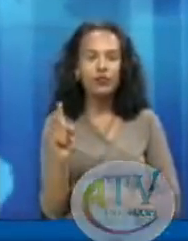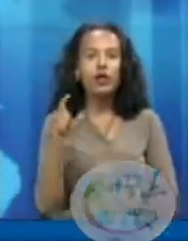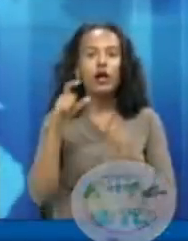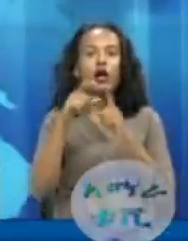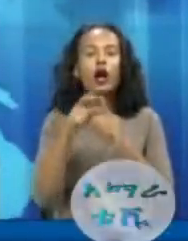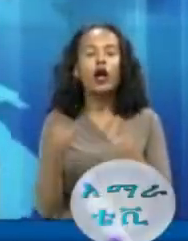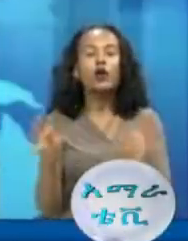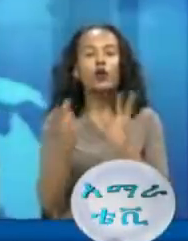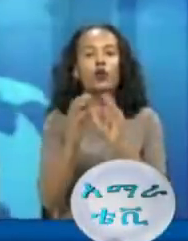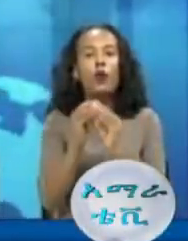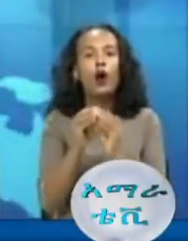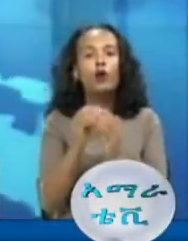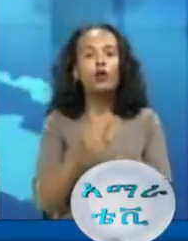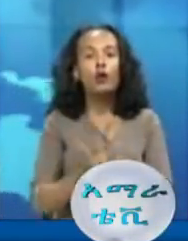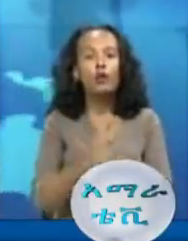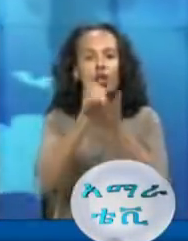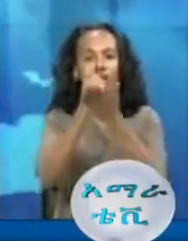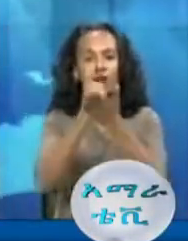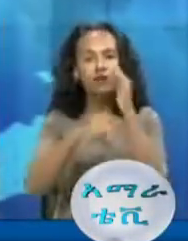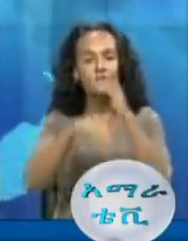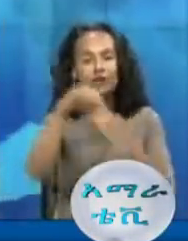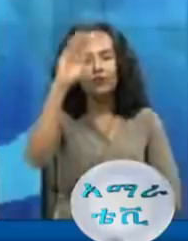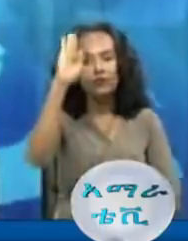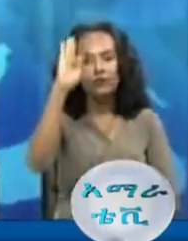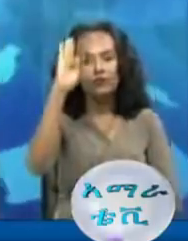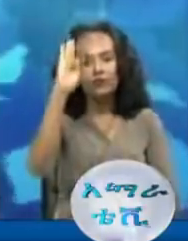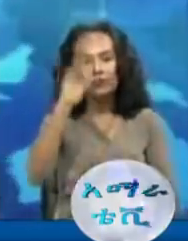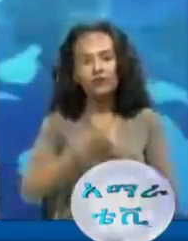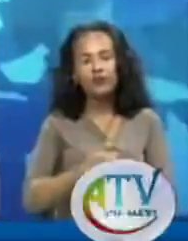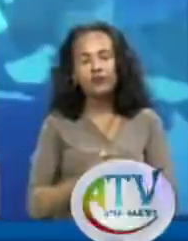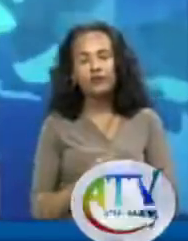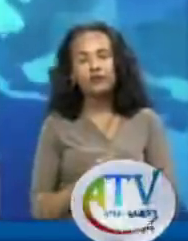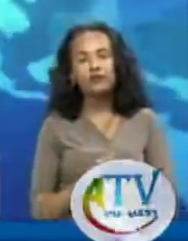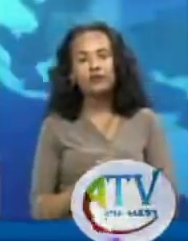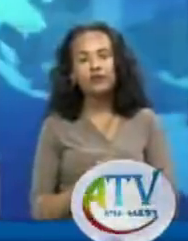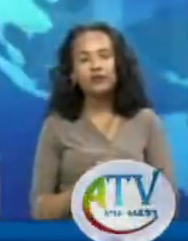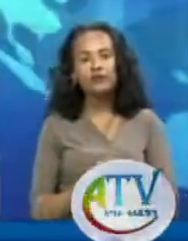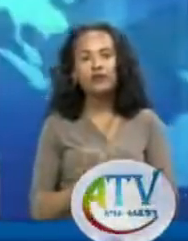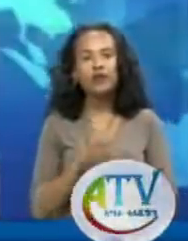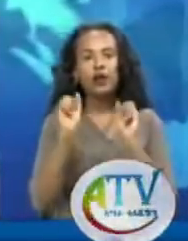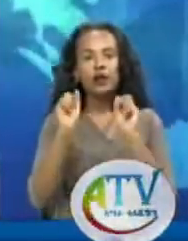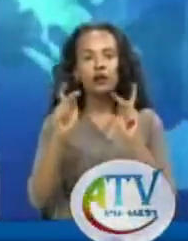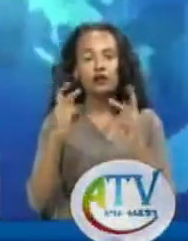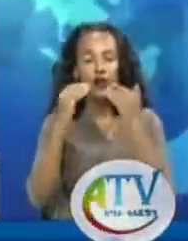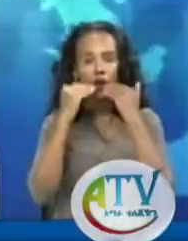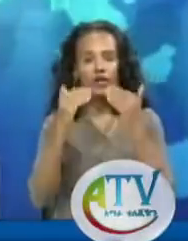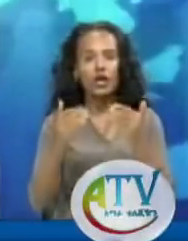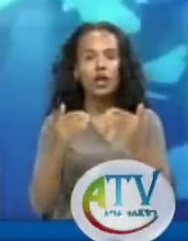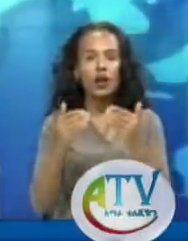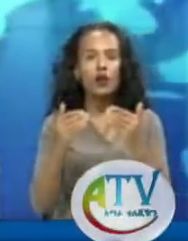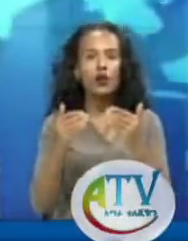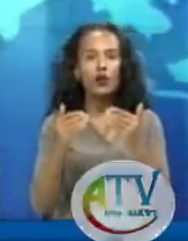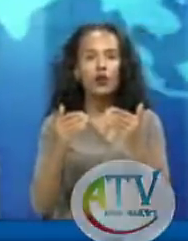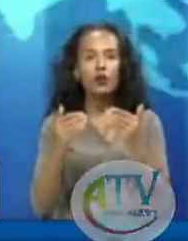ቃለ ጉባኤን የምንደግፍ። እሺ አመሰግናለሁ።